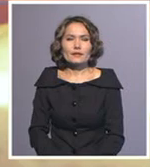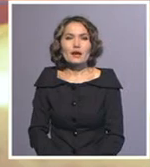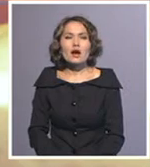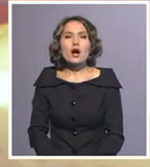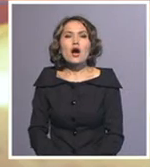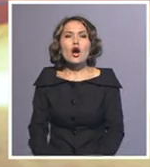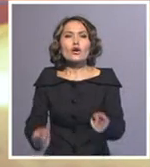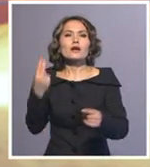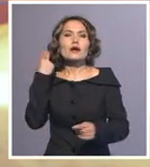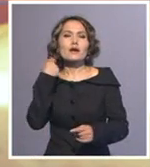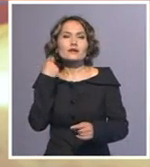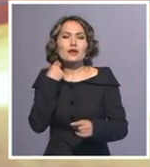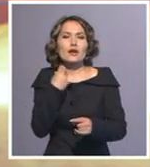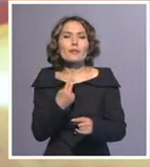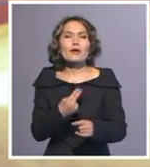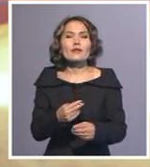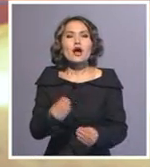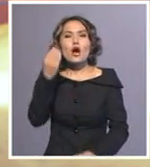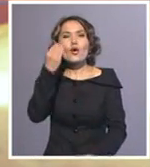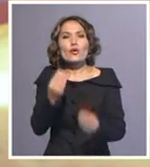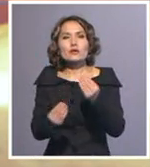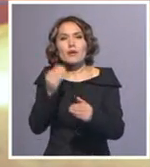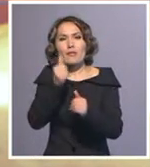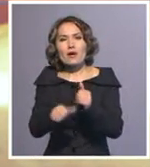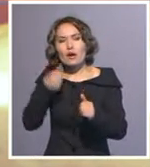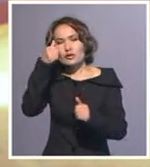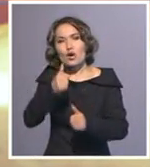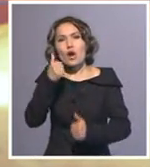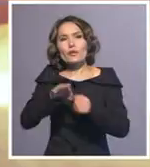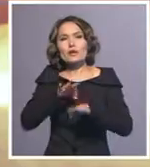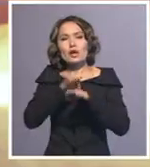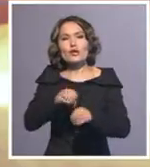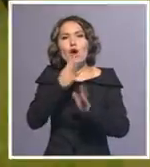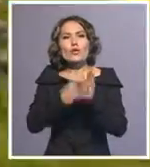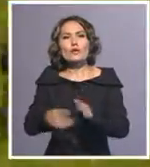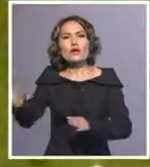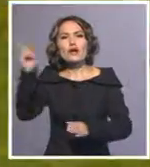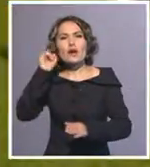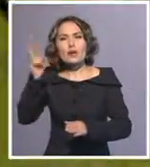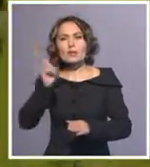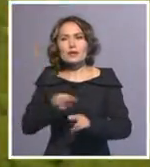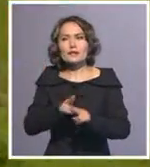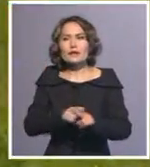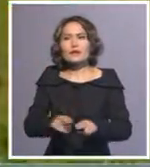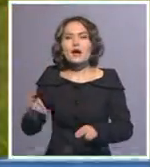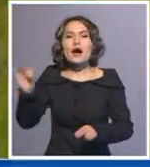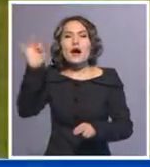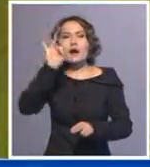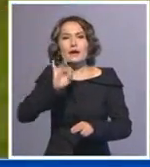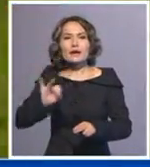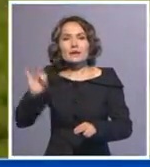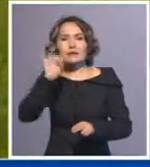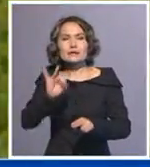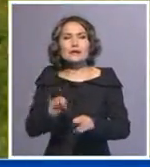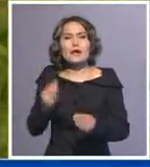бар. Ұлыбританияда ірімшік домалатудан жыл сайынғы ұлттық чемпионат өтті. 19-шы ғасырдан бері өтіп келе жатқан қызықты шараны тамашалауға